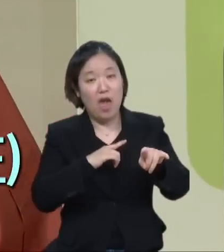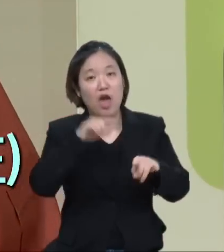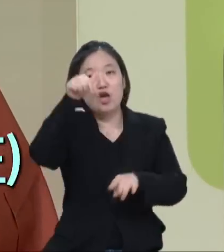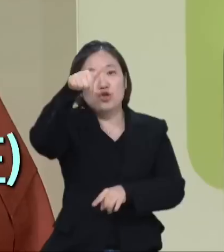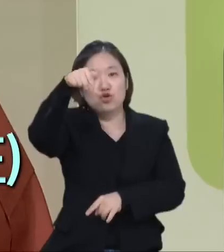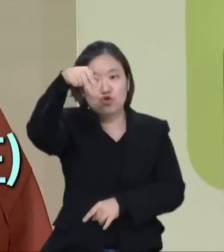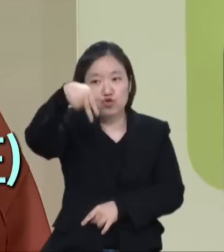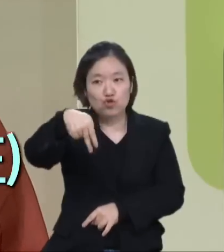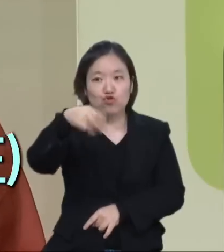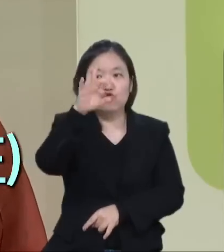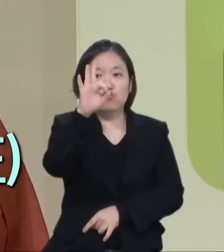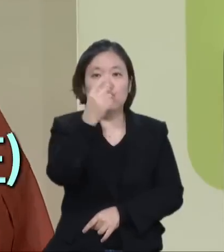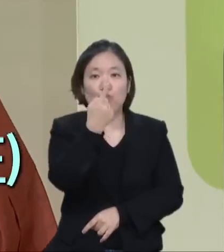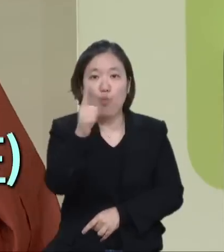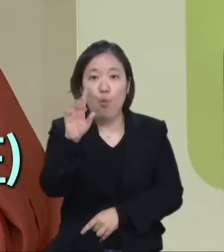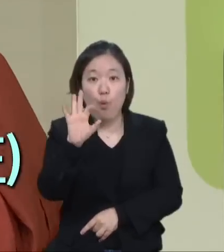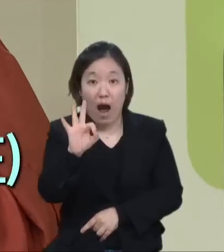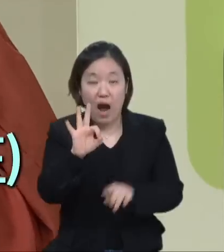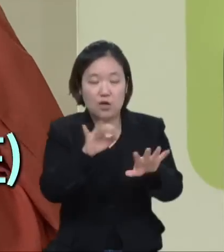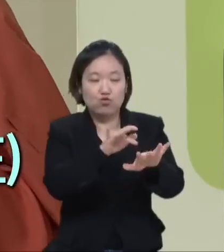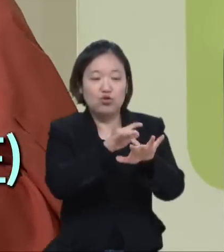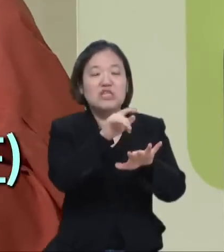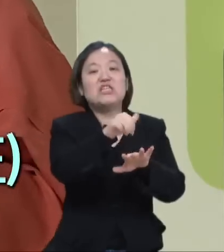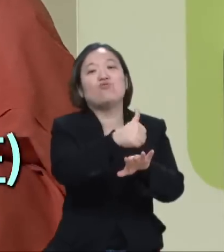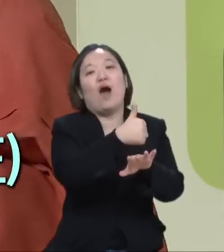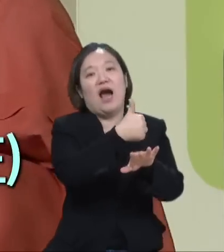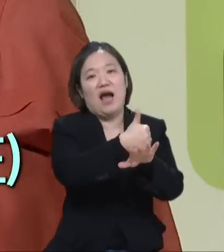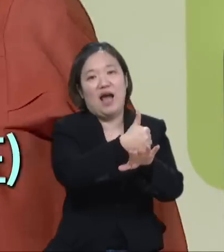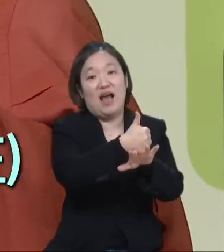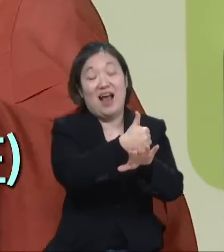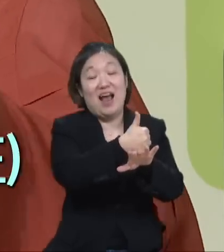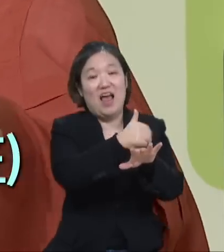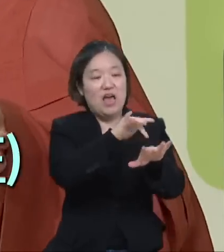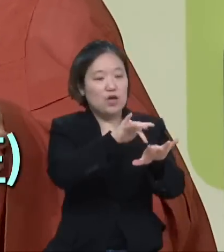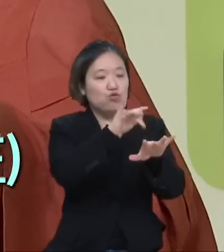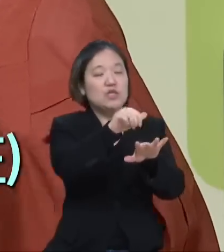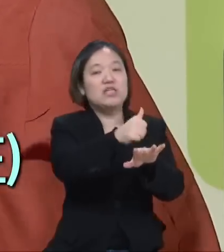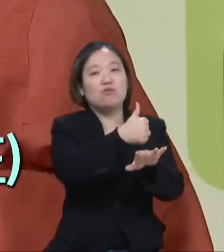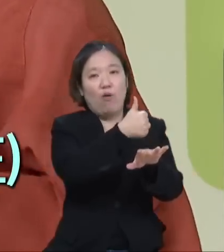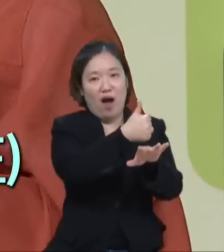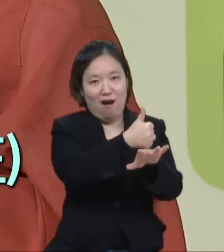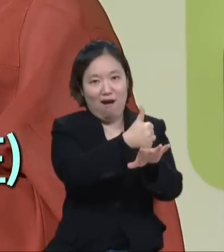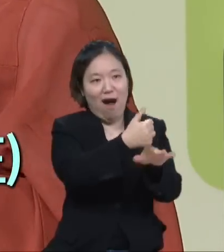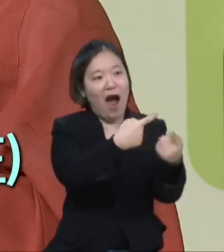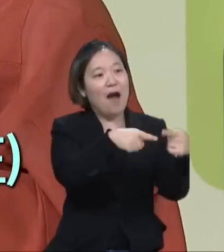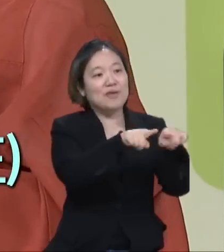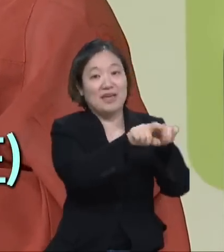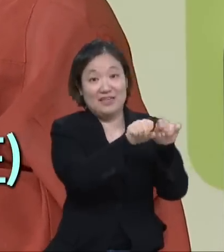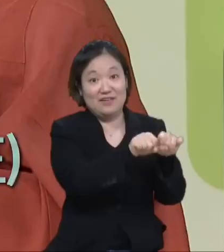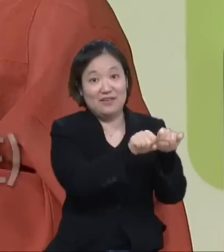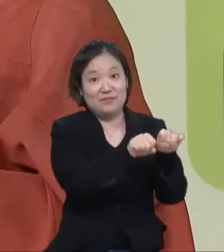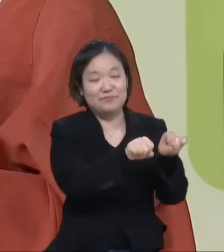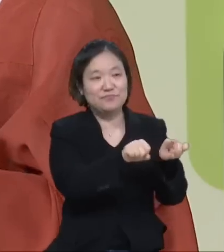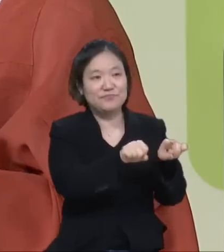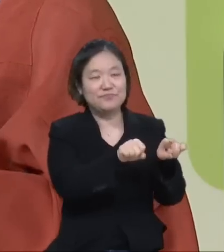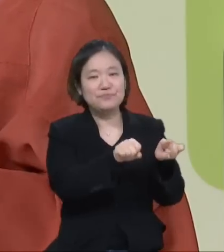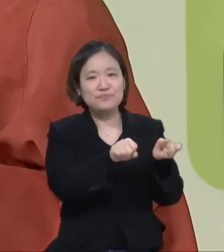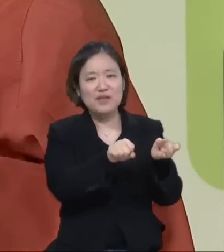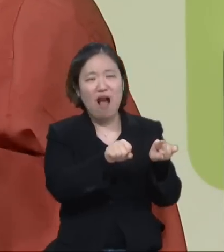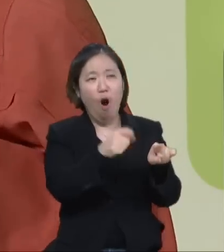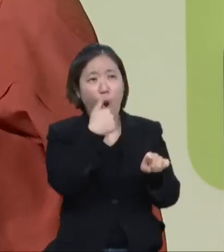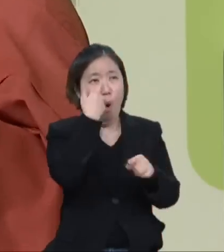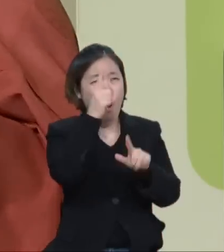왕을 귀왕이라고 합니다 뭐 일종의 염라대왕 같은 존재들이에요 귀신들의 왕 그럼 귀왕 무시무시하게